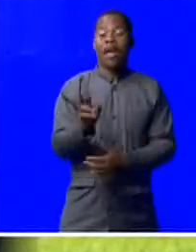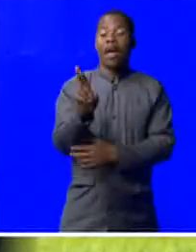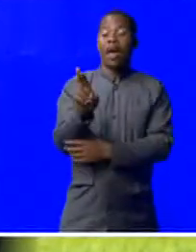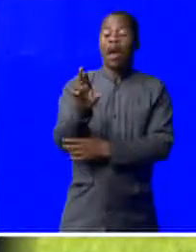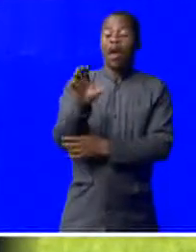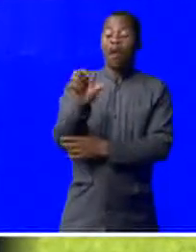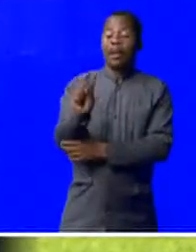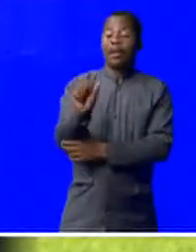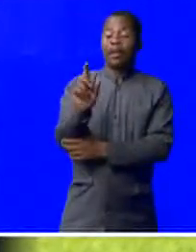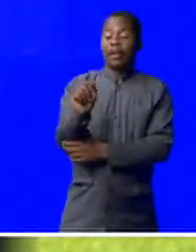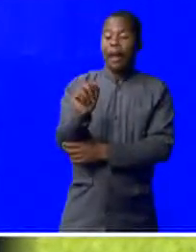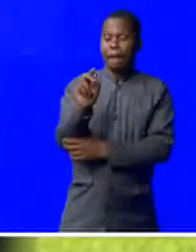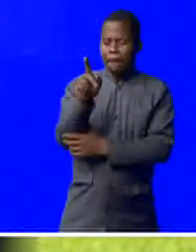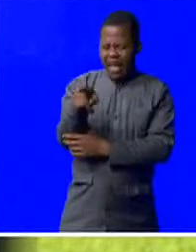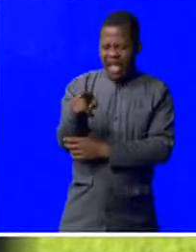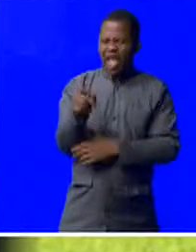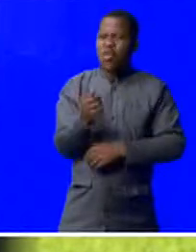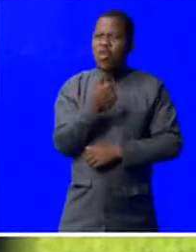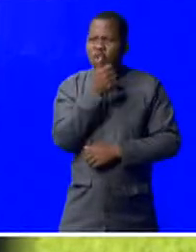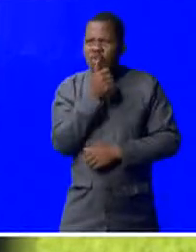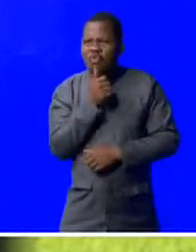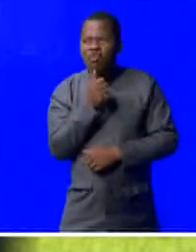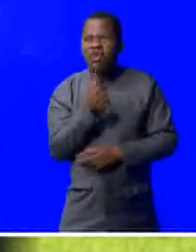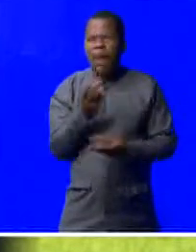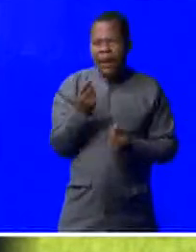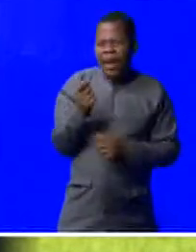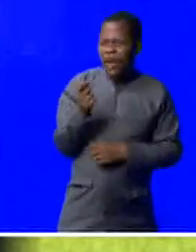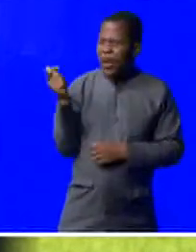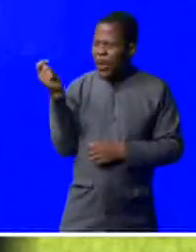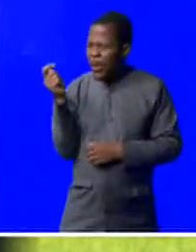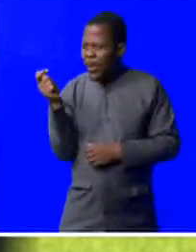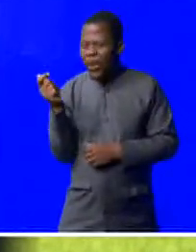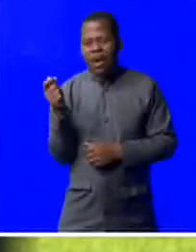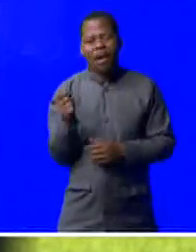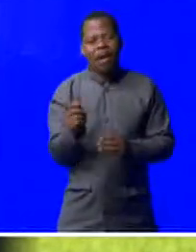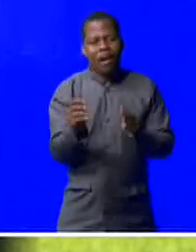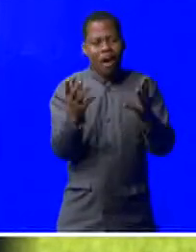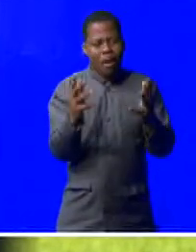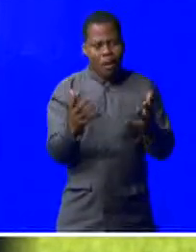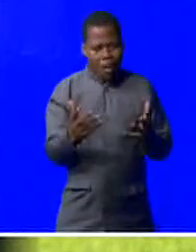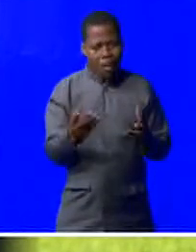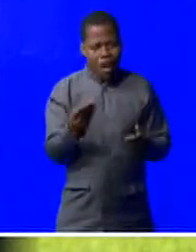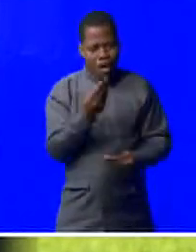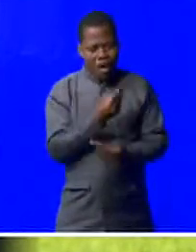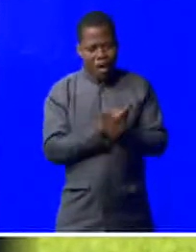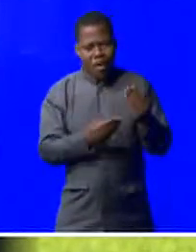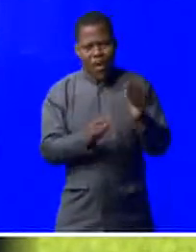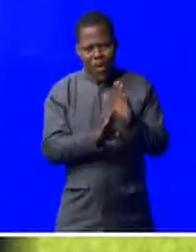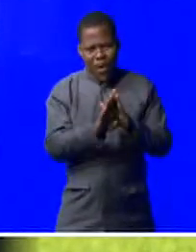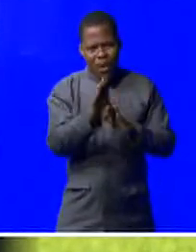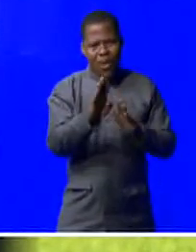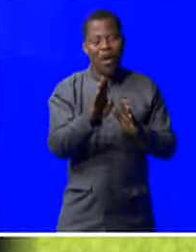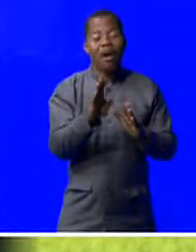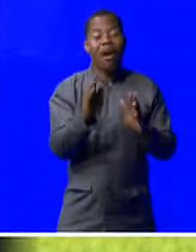technology park to generate revenue and improve the economy?